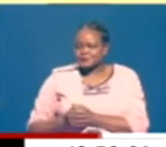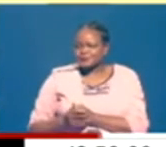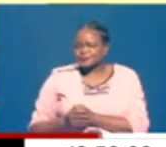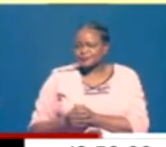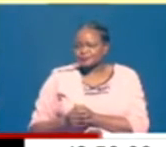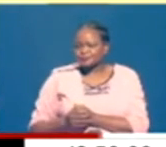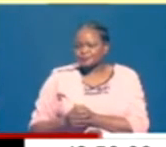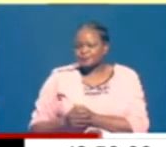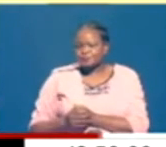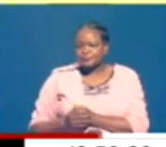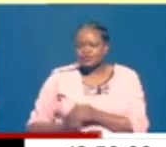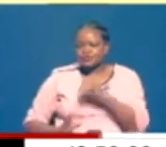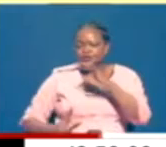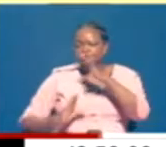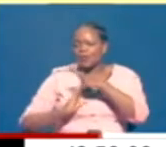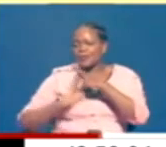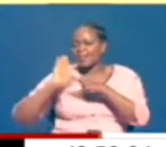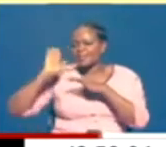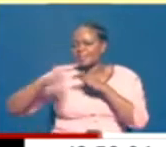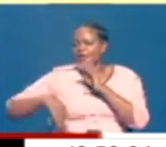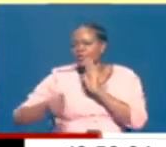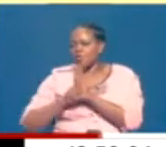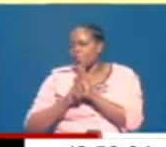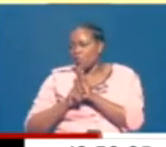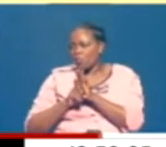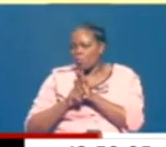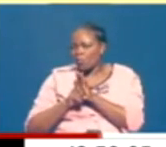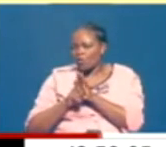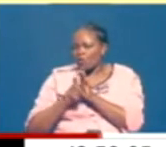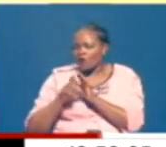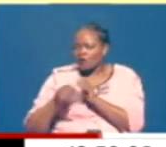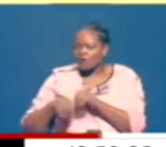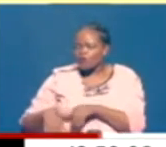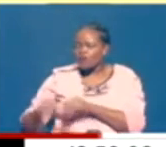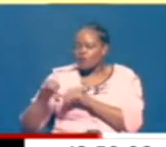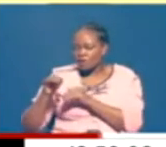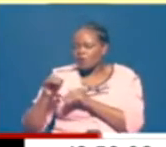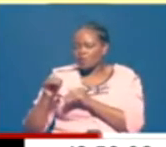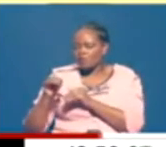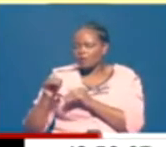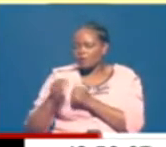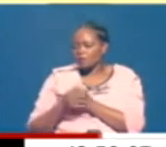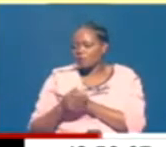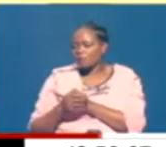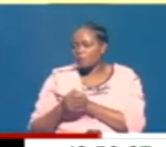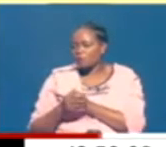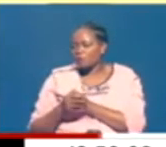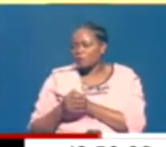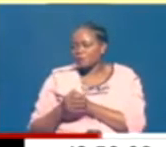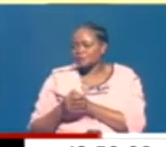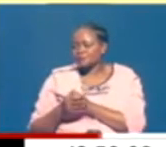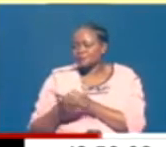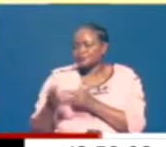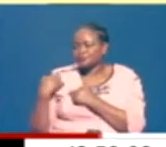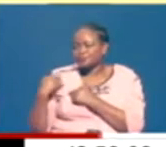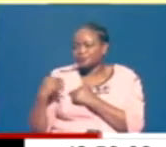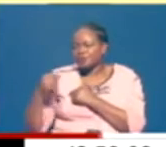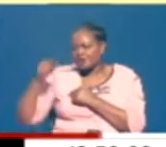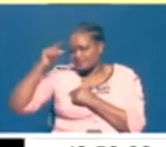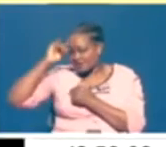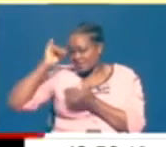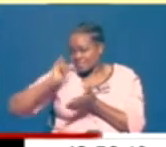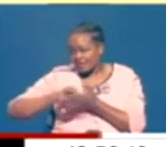mkazo zaidi kushinda sheria kwa kufuatilia ama kutekeleza ile jukumu ya serikali ambayo